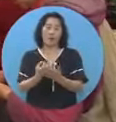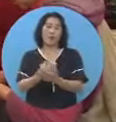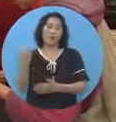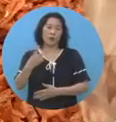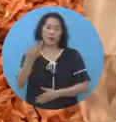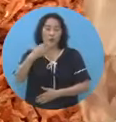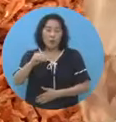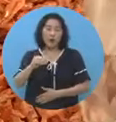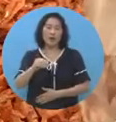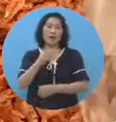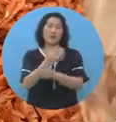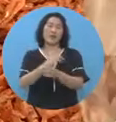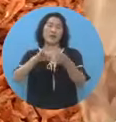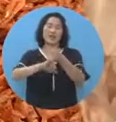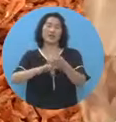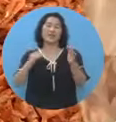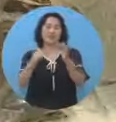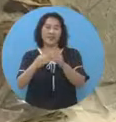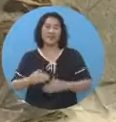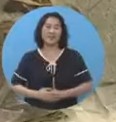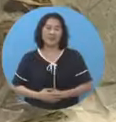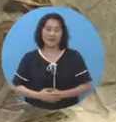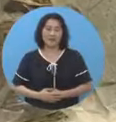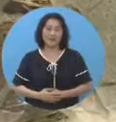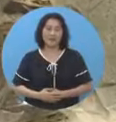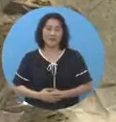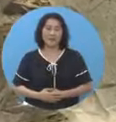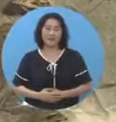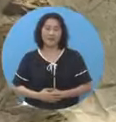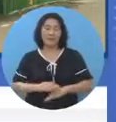원의 매출과 함께 9천여만 원의 구매 약정을 체결했습니다.